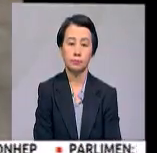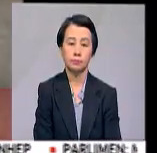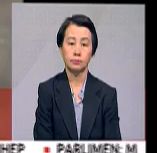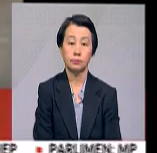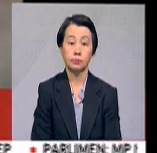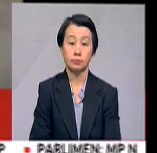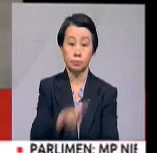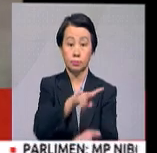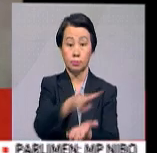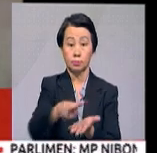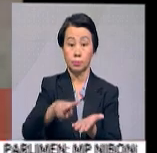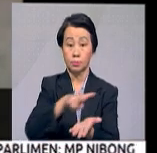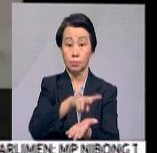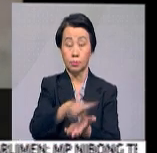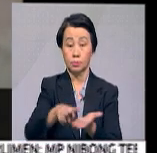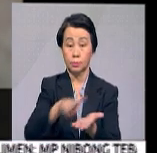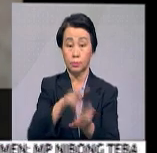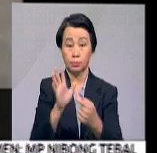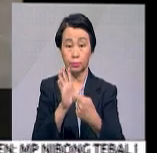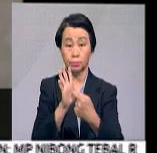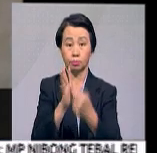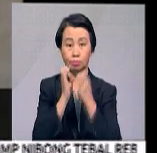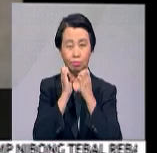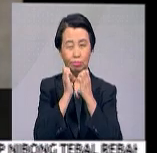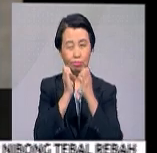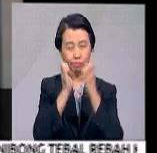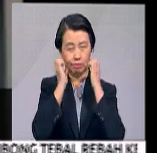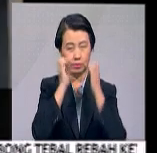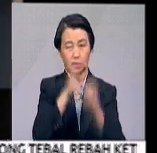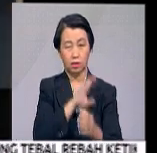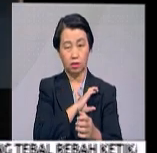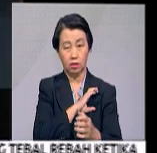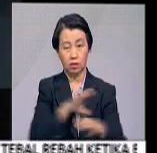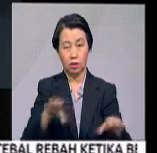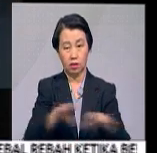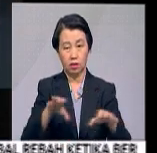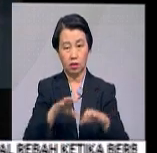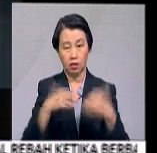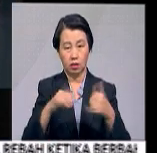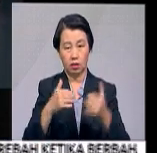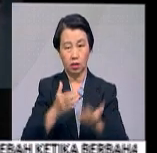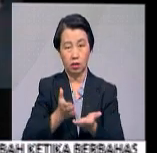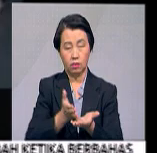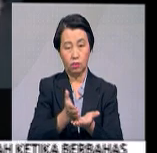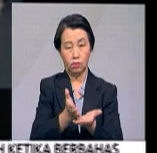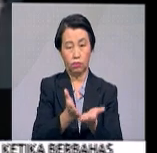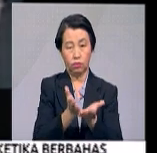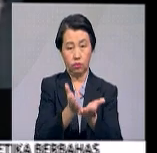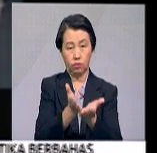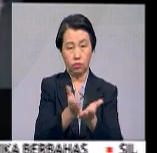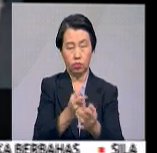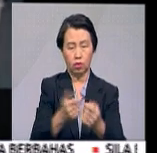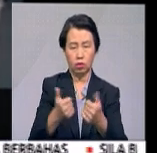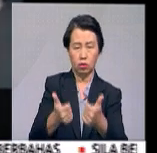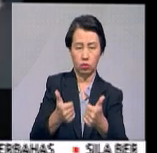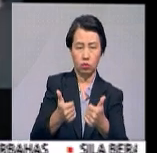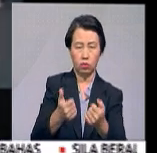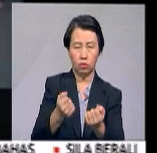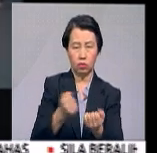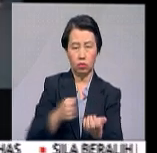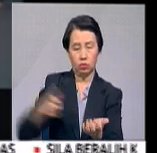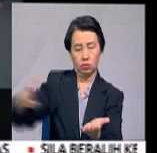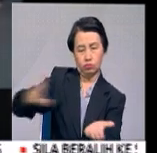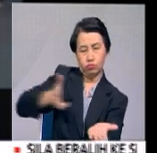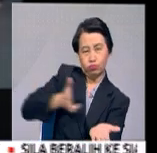Tular sebuah video di laman sosial menunjukkan kecekapan pasukan polis marin melakukan aksi boat manoeuvring. Apa yang menariknya ialah aksi parking